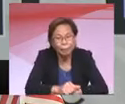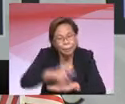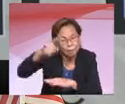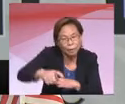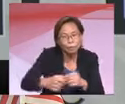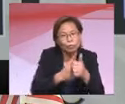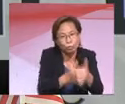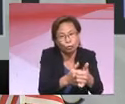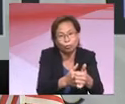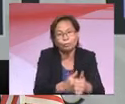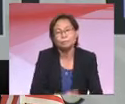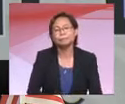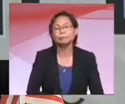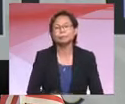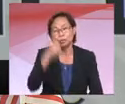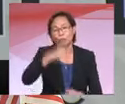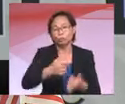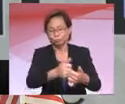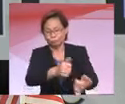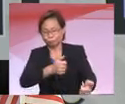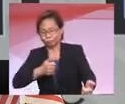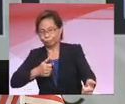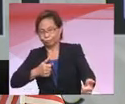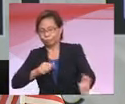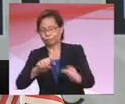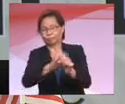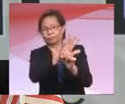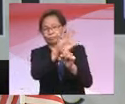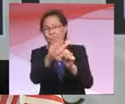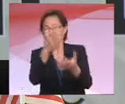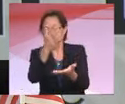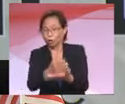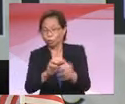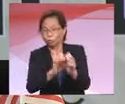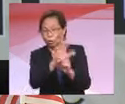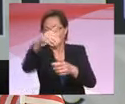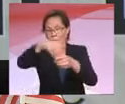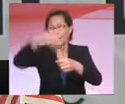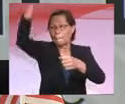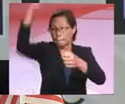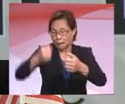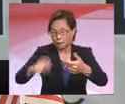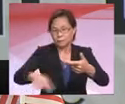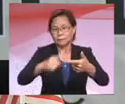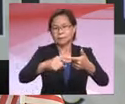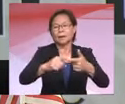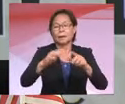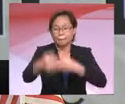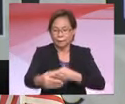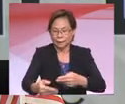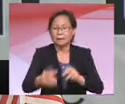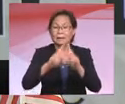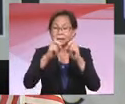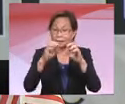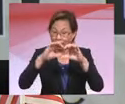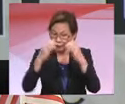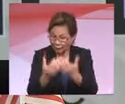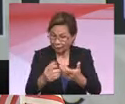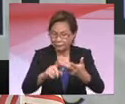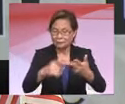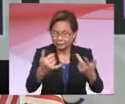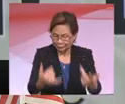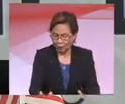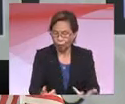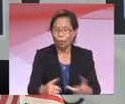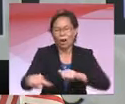perlu dipraktikkan bagi mencegah jangkitan COVID-19 di dalam bas sekolah, bilik darjah dan semasa